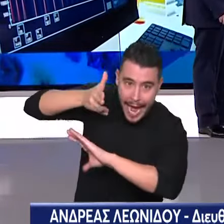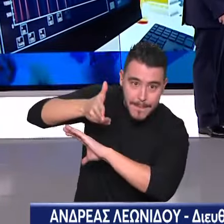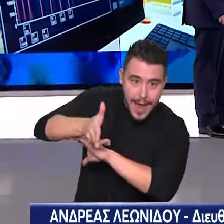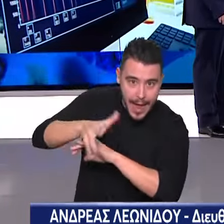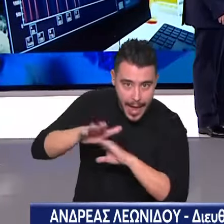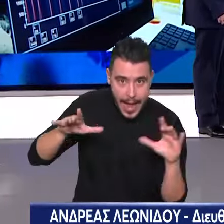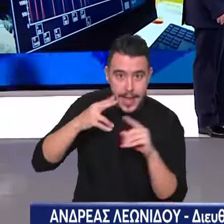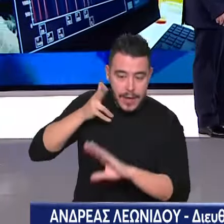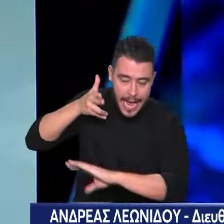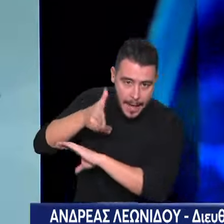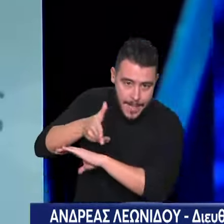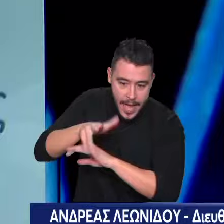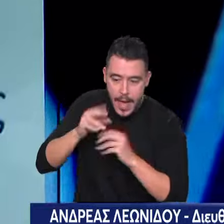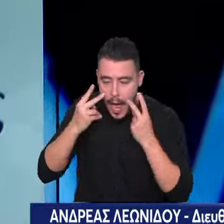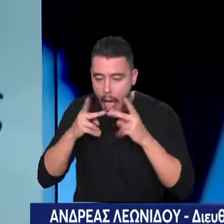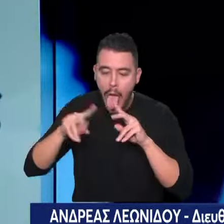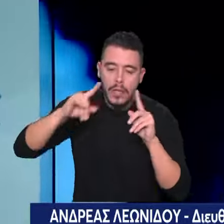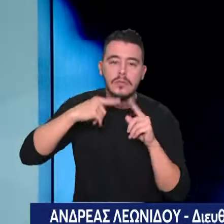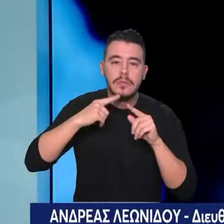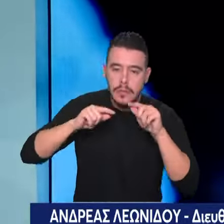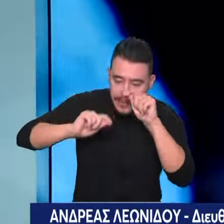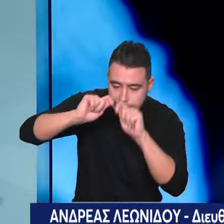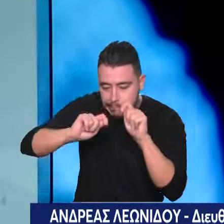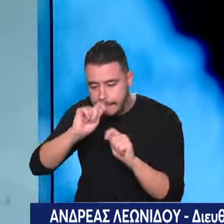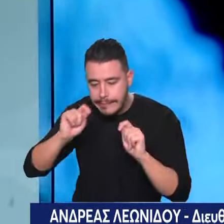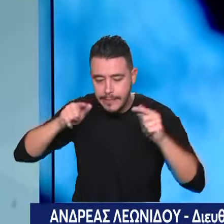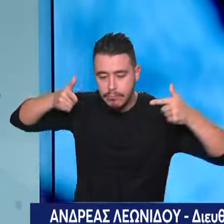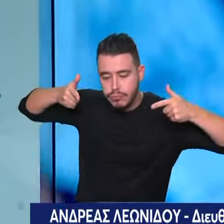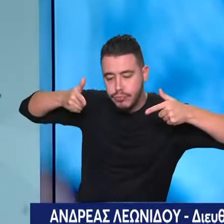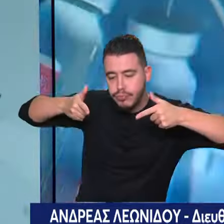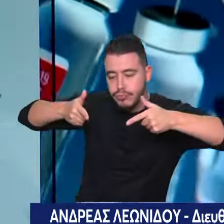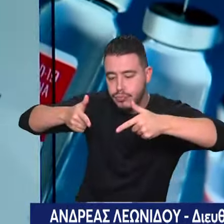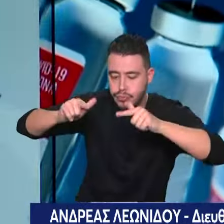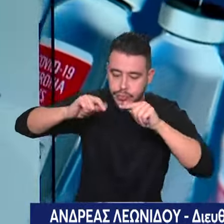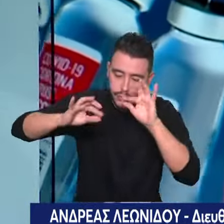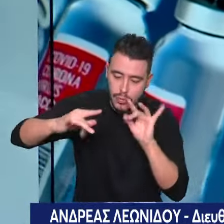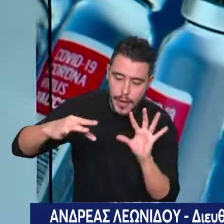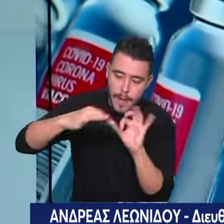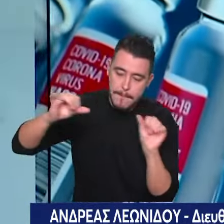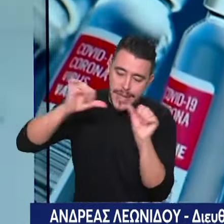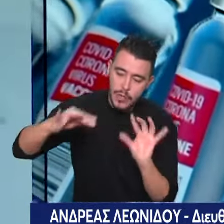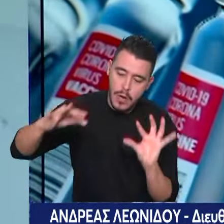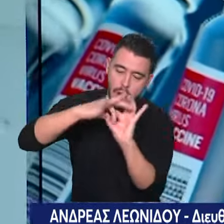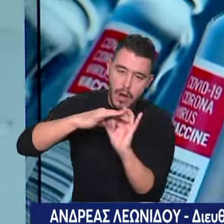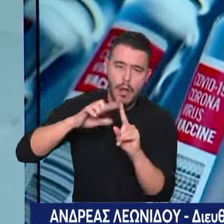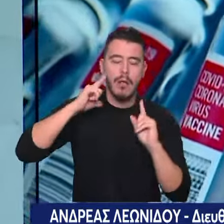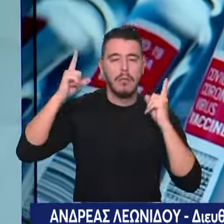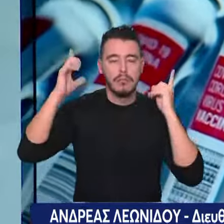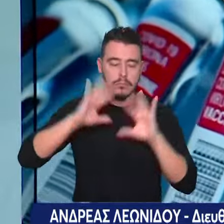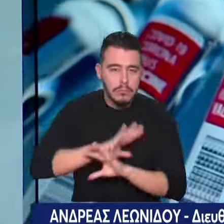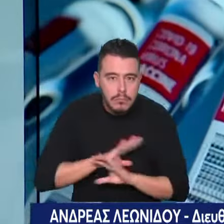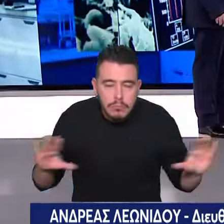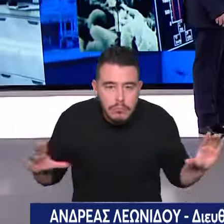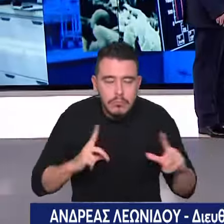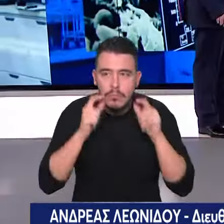κάμερα ψυχρού φωτισμού. Είναι αυτά τα μικρά θαύματα που τα βλέπεις και λες, όταν θυμηθείς και τι γινόταν πριν από χρόνια. Σωστά, ναι. Το λέω, ξέρουμε και από τους αθλητές, από τραυματισμούς ναι. ή από